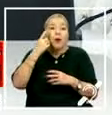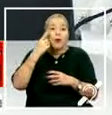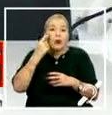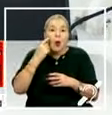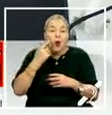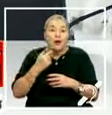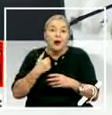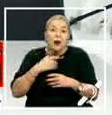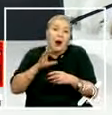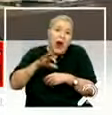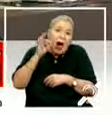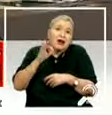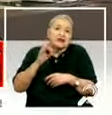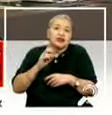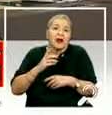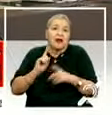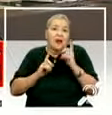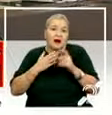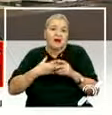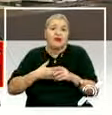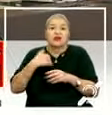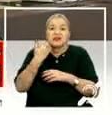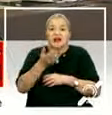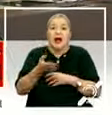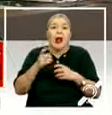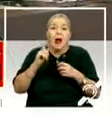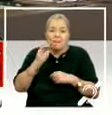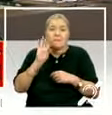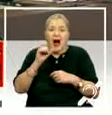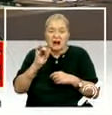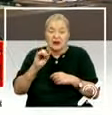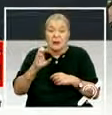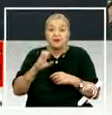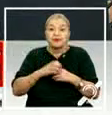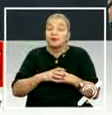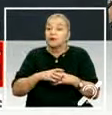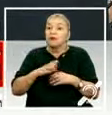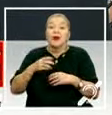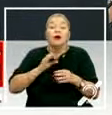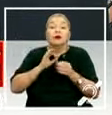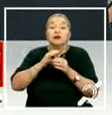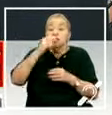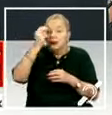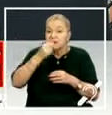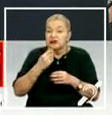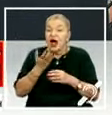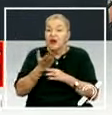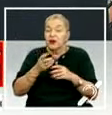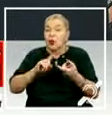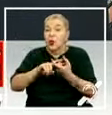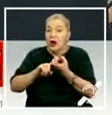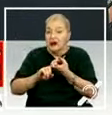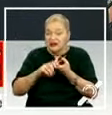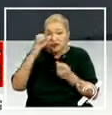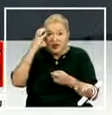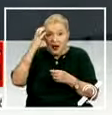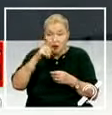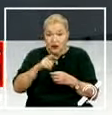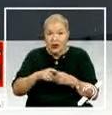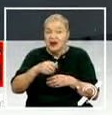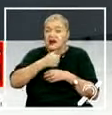opțională la acest examen mai mult reprezentanții cultelor au solicitat conducerii coaliției să